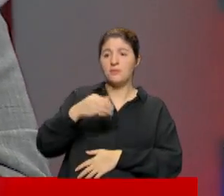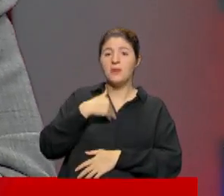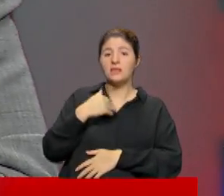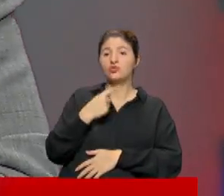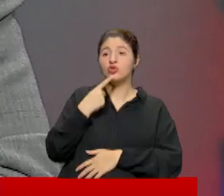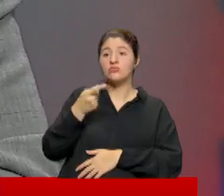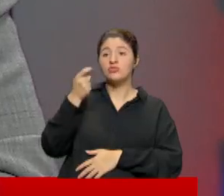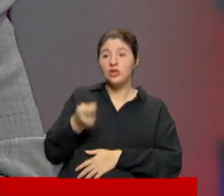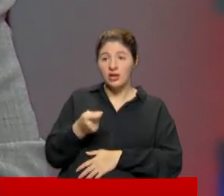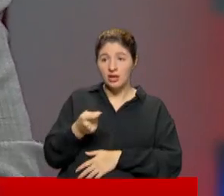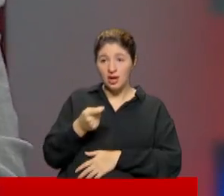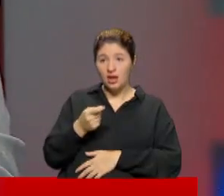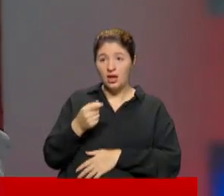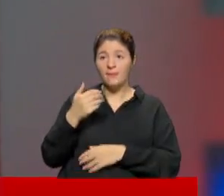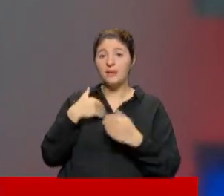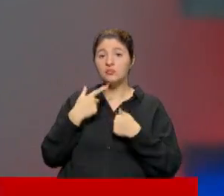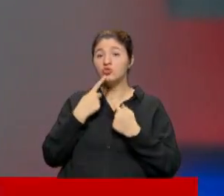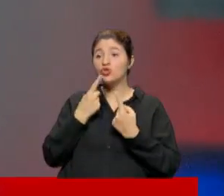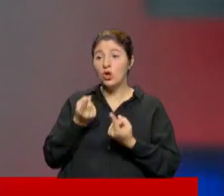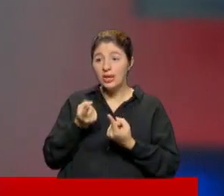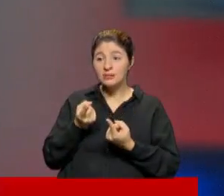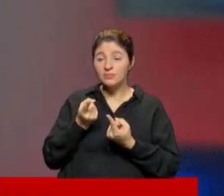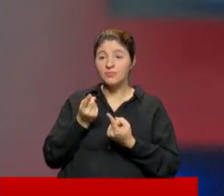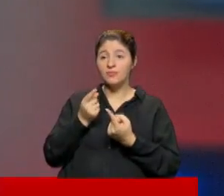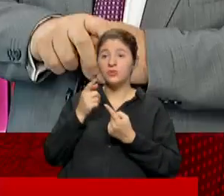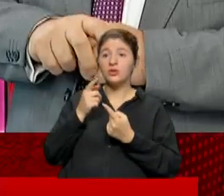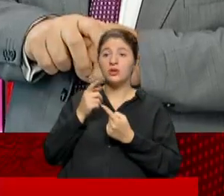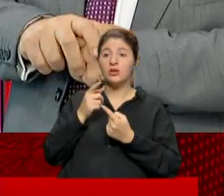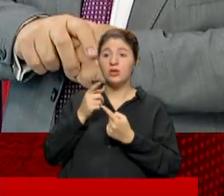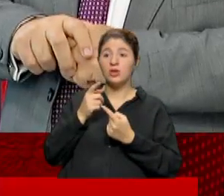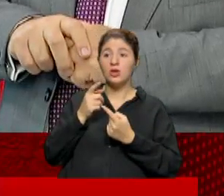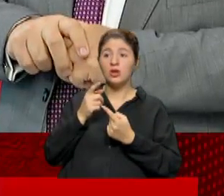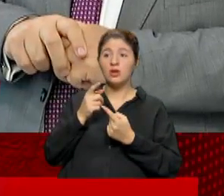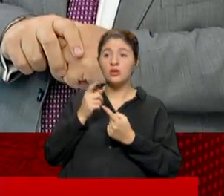söylediğim şartlara benim söylediğim o eee